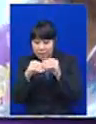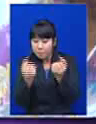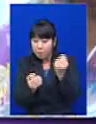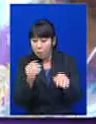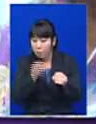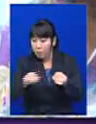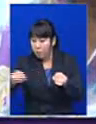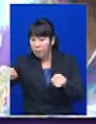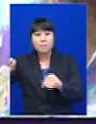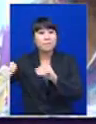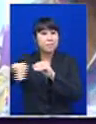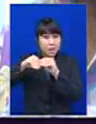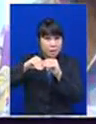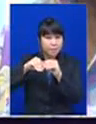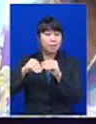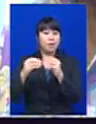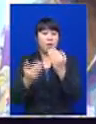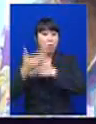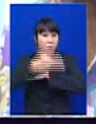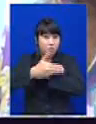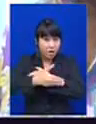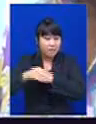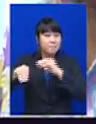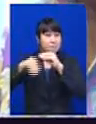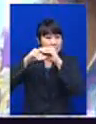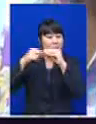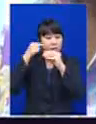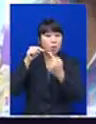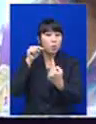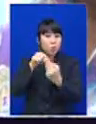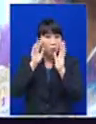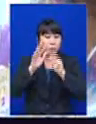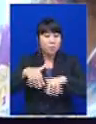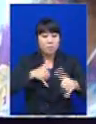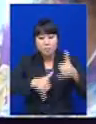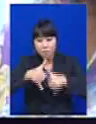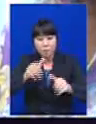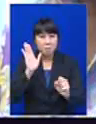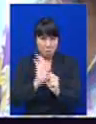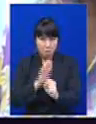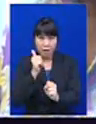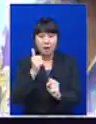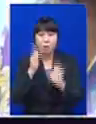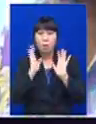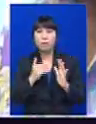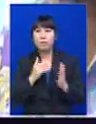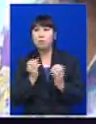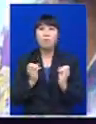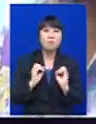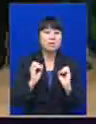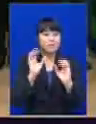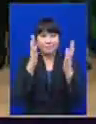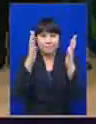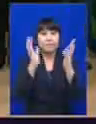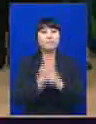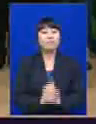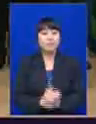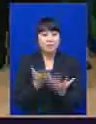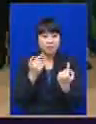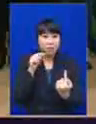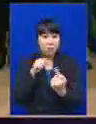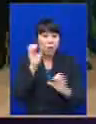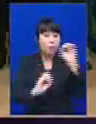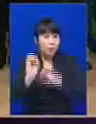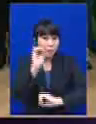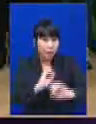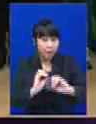ของบขสและเพิ่มขบวนรถไฟจะสามารถรองรับผู้โดยสารได้เพียงพอไม่มีผู้โดยสารตกค้างส่วนมาตรการด้านความปลอดภัยนะ